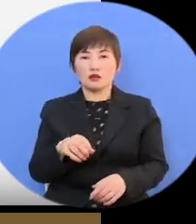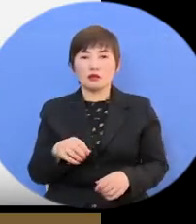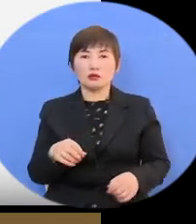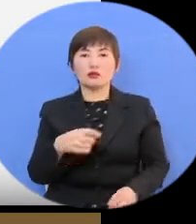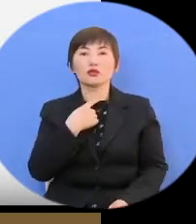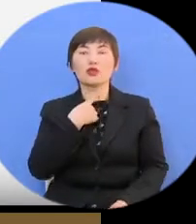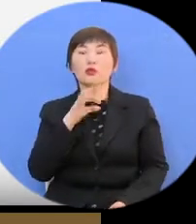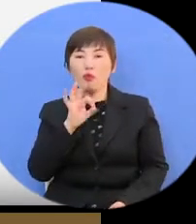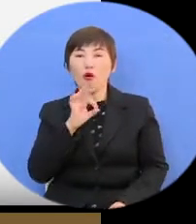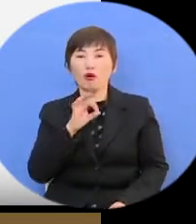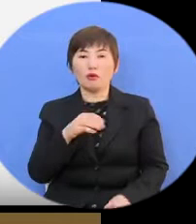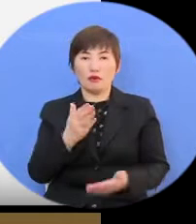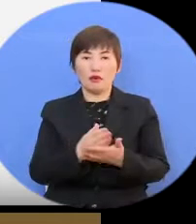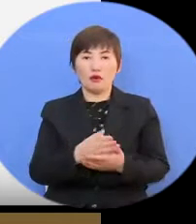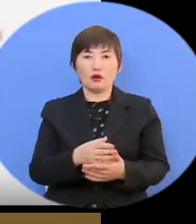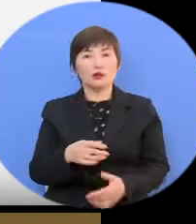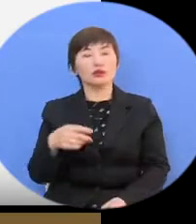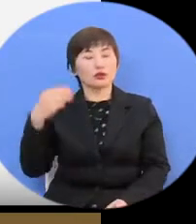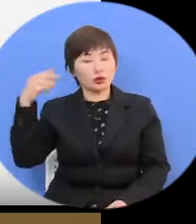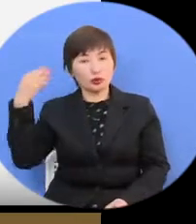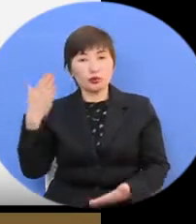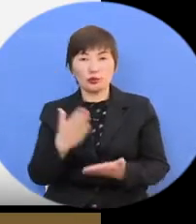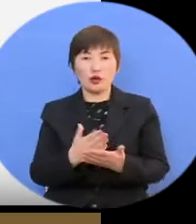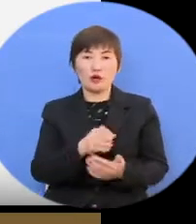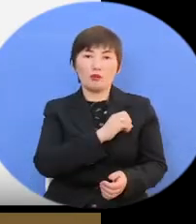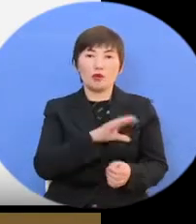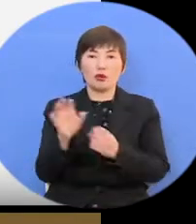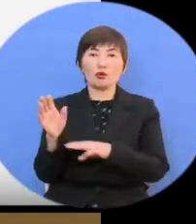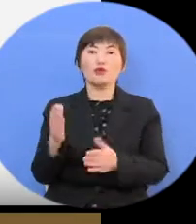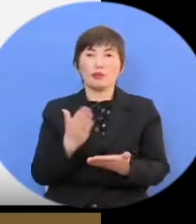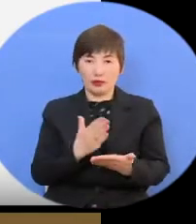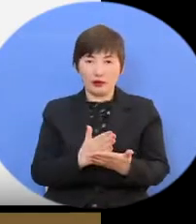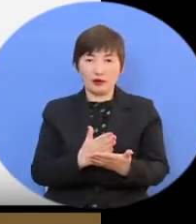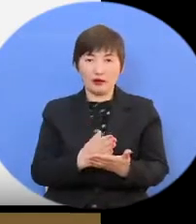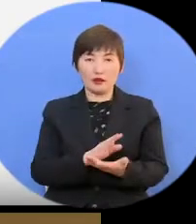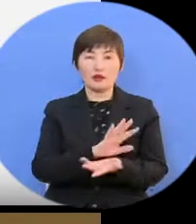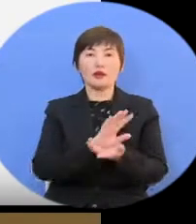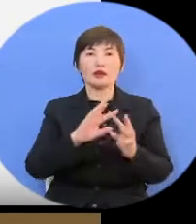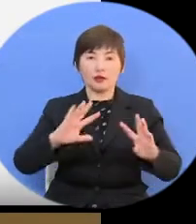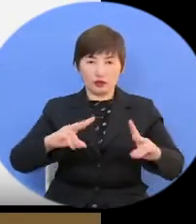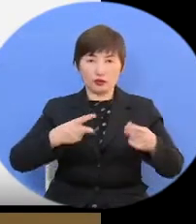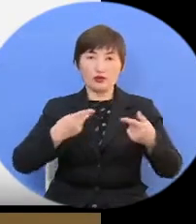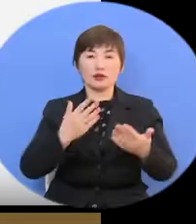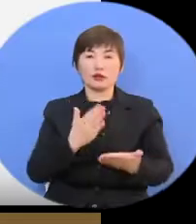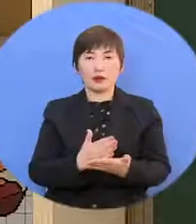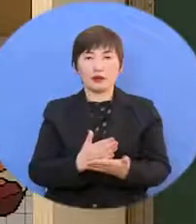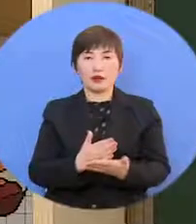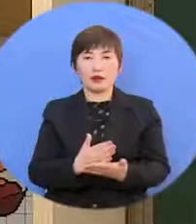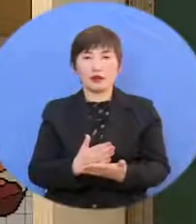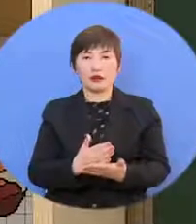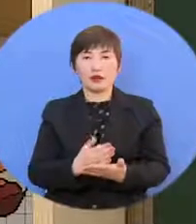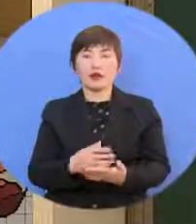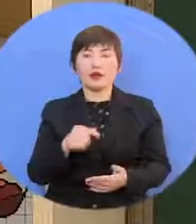томроод, дуу хоолой нь бүдүүрэх, нойтон зүуд үзэгдэх, суг болон ундагны үс ургах гэсэн эдгээр шинжүүд илэрдэг байх нь. Тэгвэл